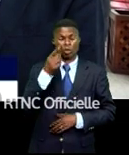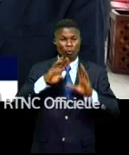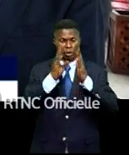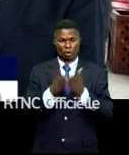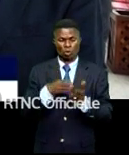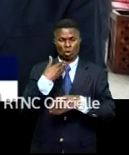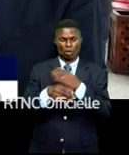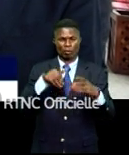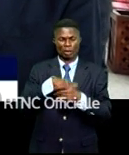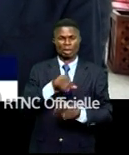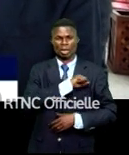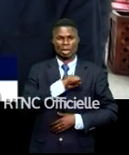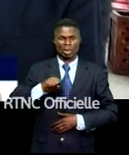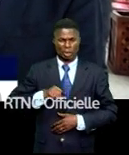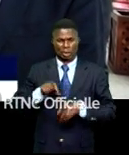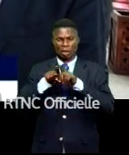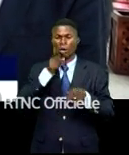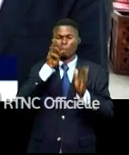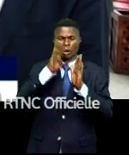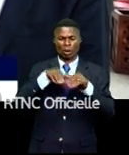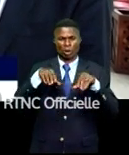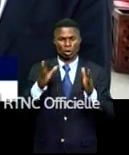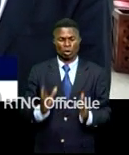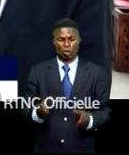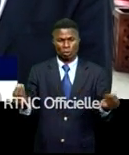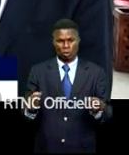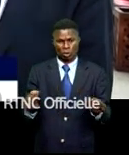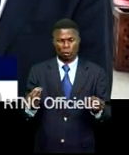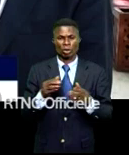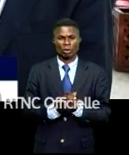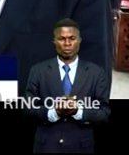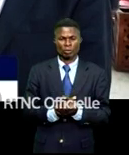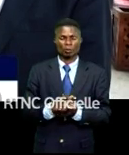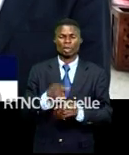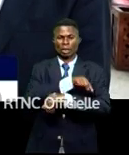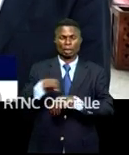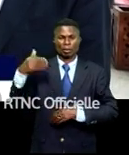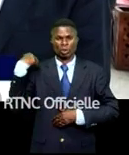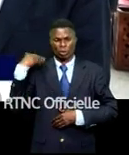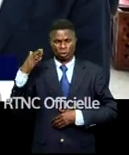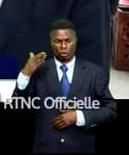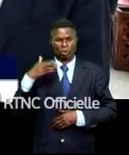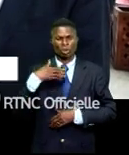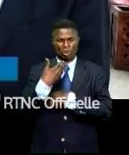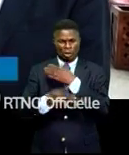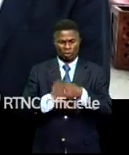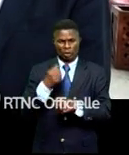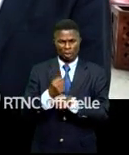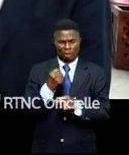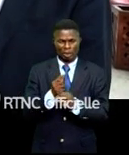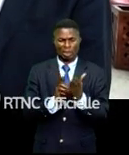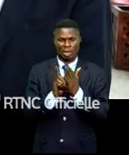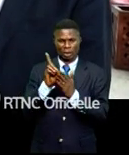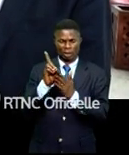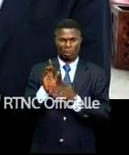et aussi au Parlement congolais pour que les institutions font leur rôle dans le